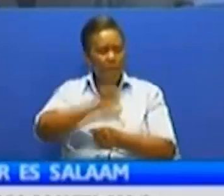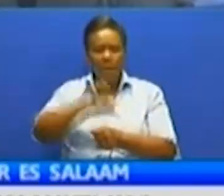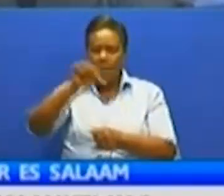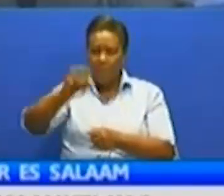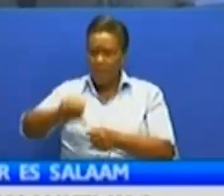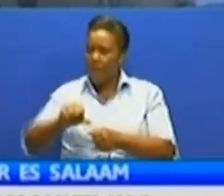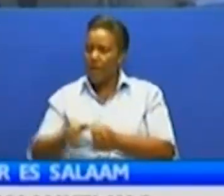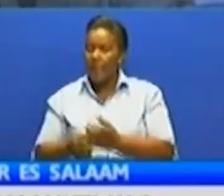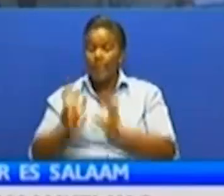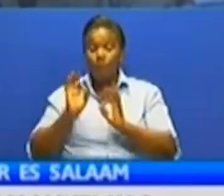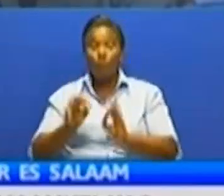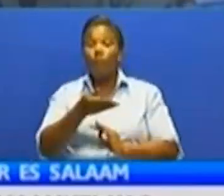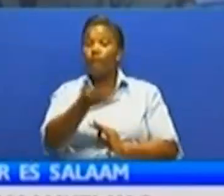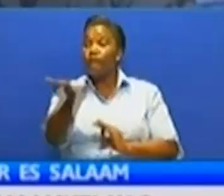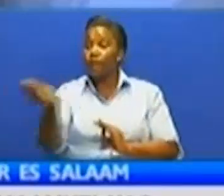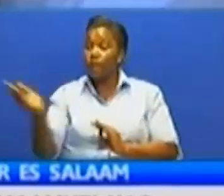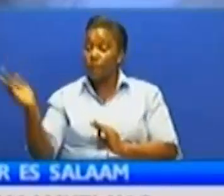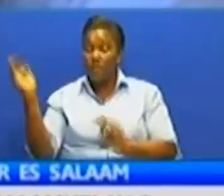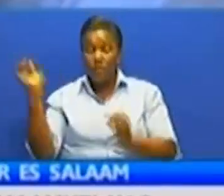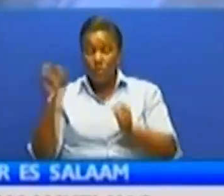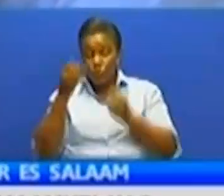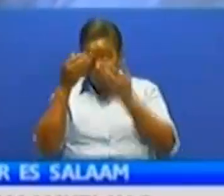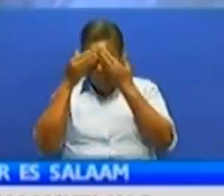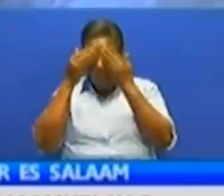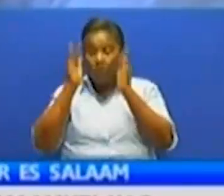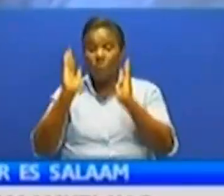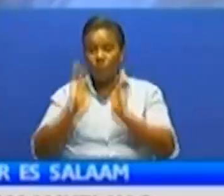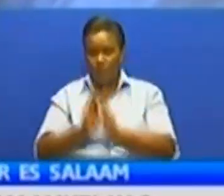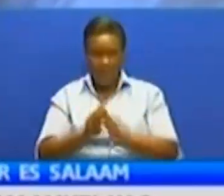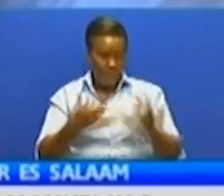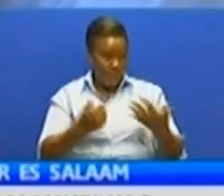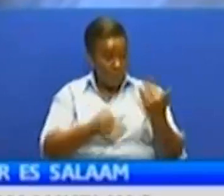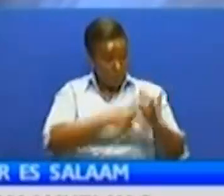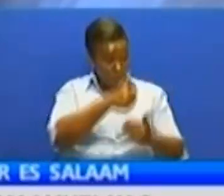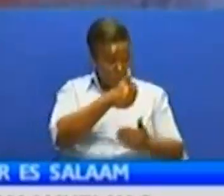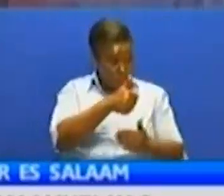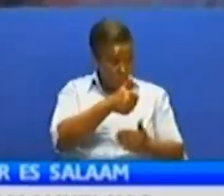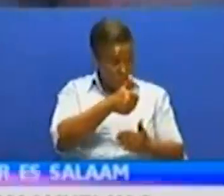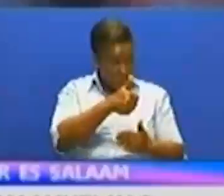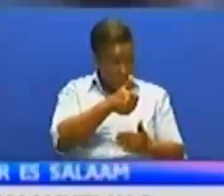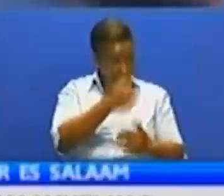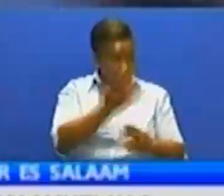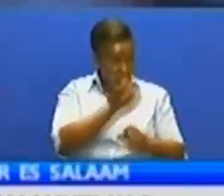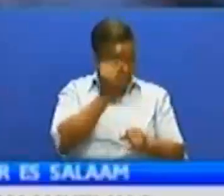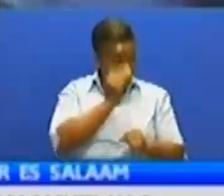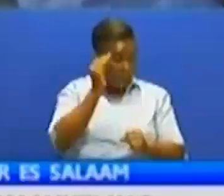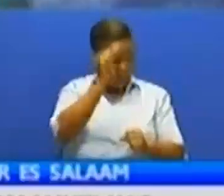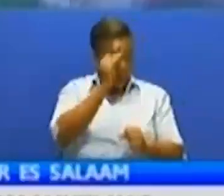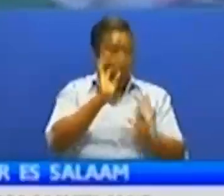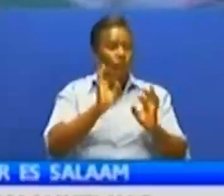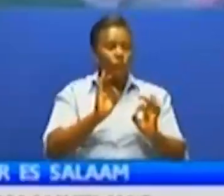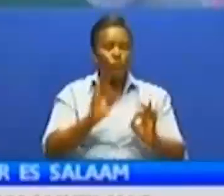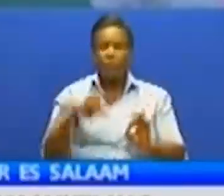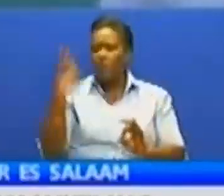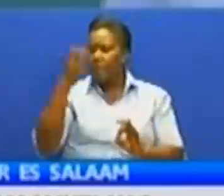watu wanatakiwa wajitambue. Kwa hiyo ikiwa ni kiongozi ya wateue wasaidizi ambao waliokuwa madhubuti watakaoweza